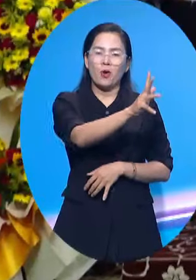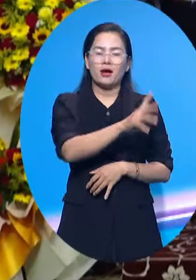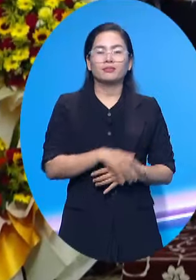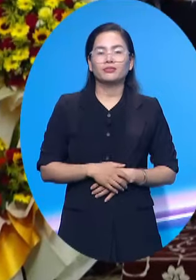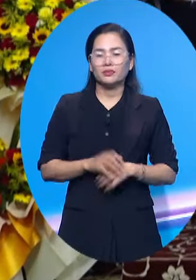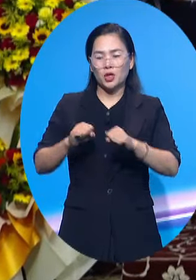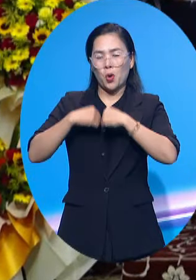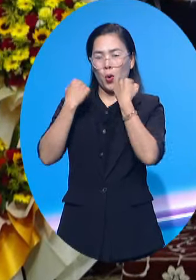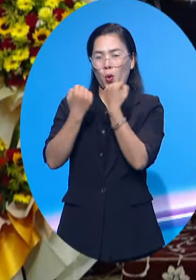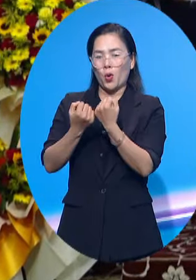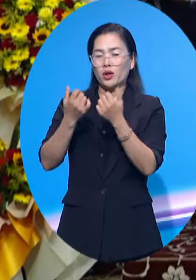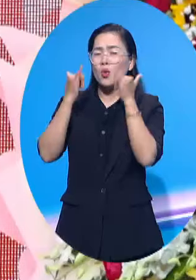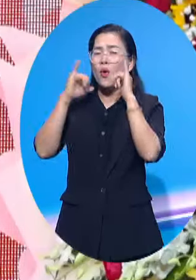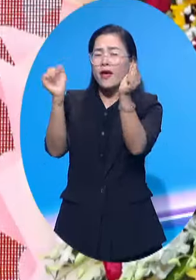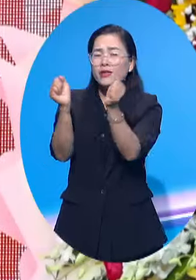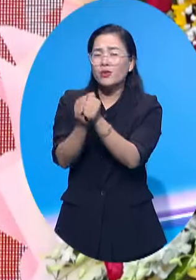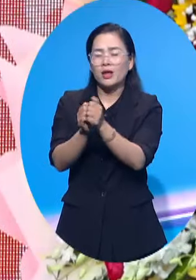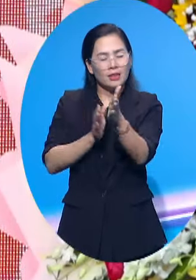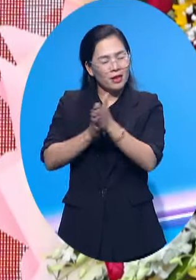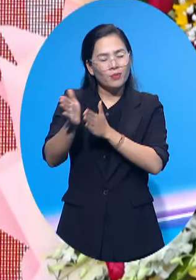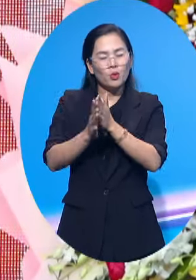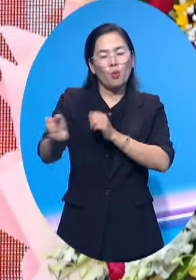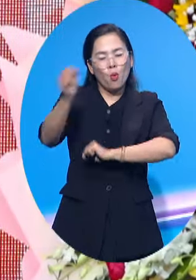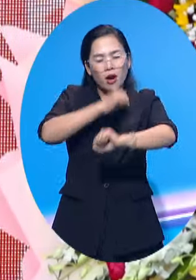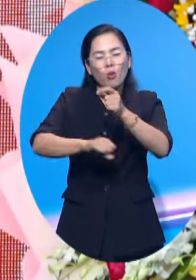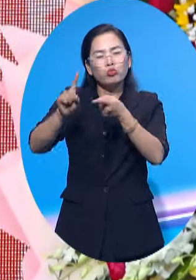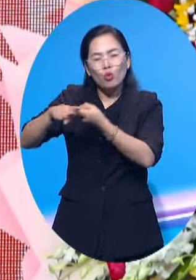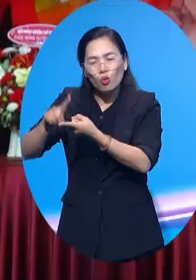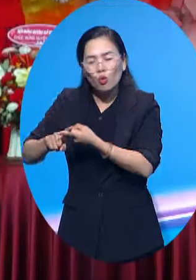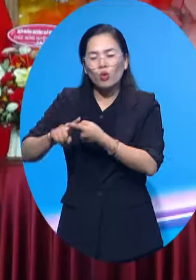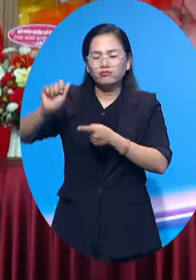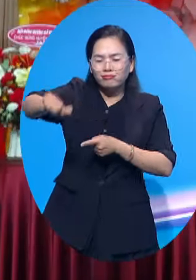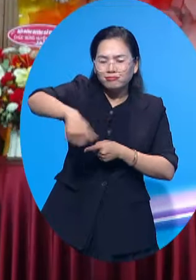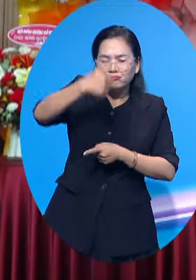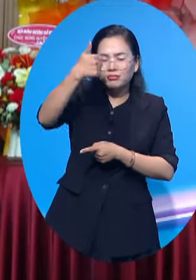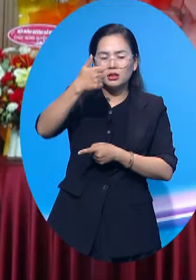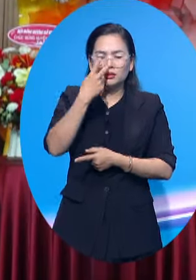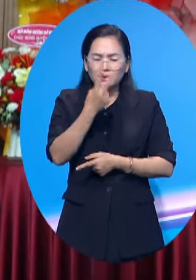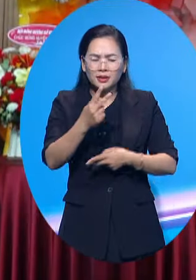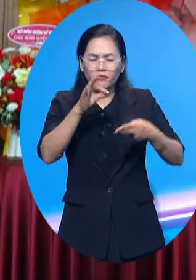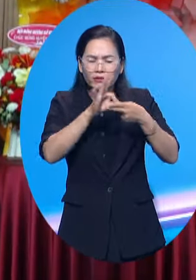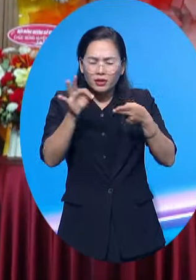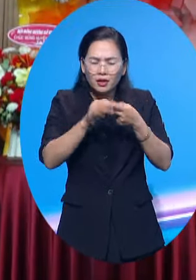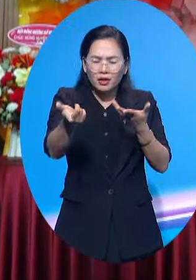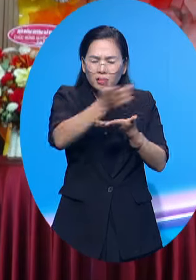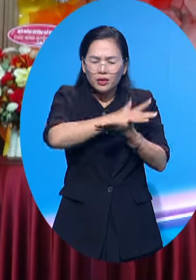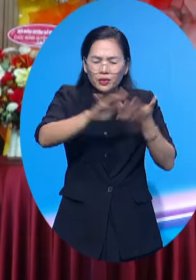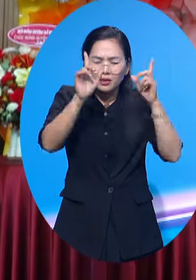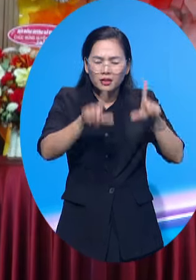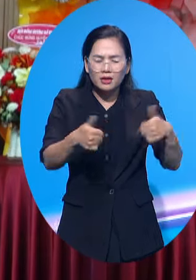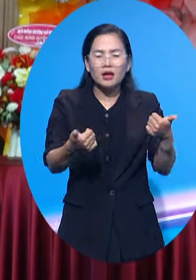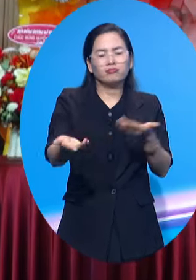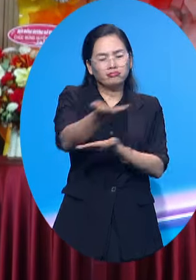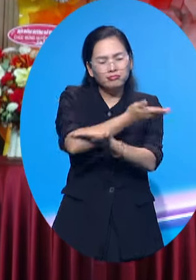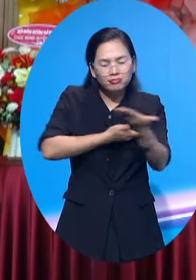Hội đồng Hương huyện Thanh Liêm tiếp tục phát huy những việc đã làm được, khắc phục tồn tại hạn chế, có cách làm phù hợp nhằm gắn kết bà con, tạo